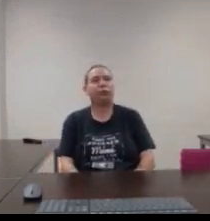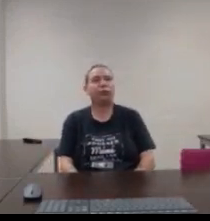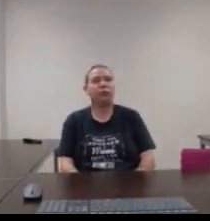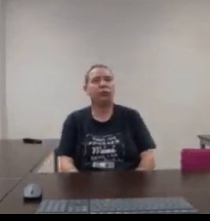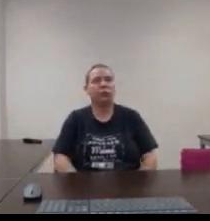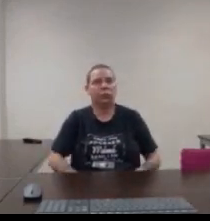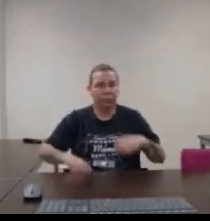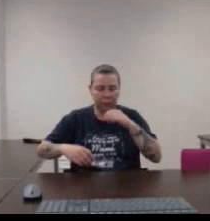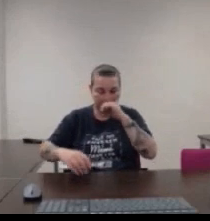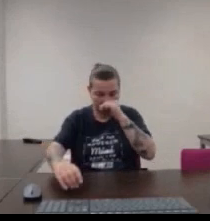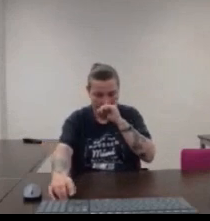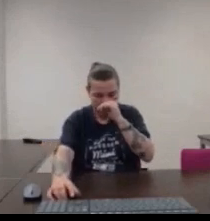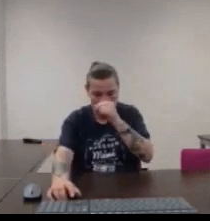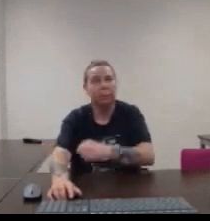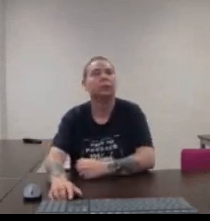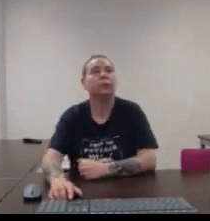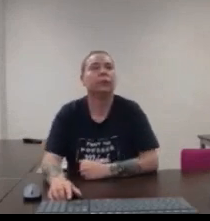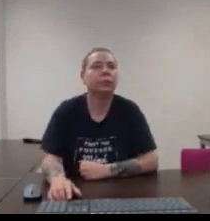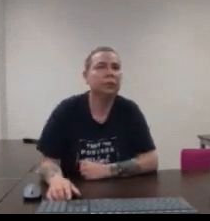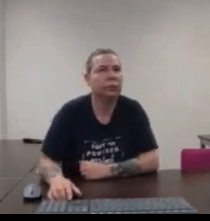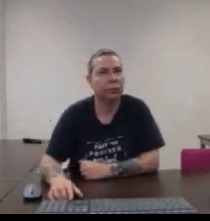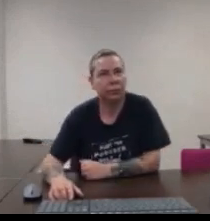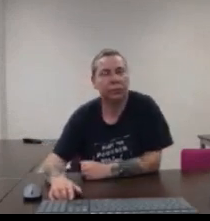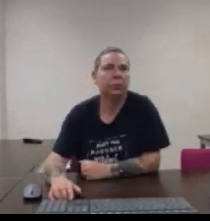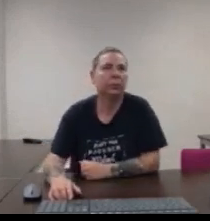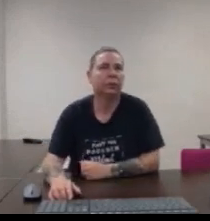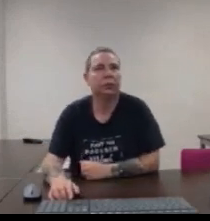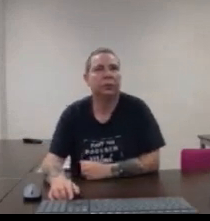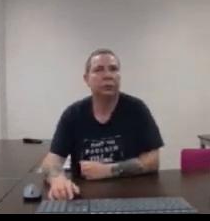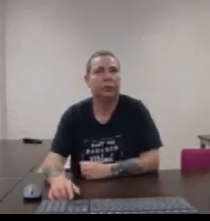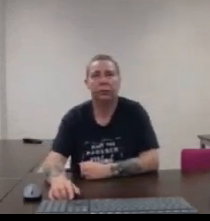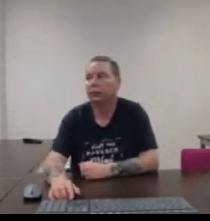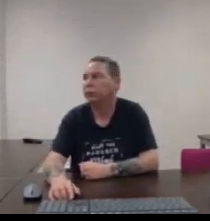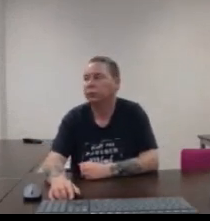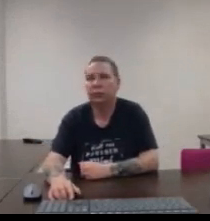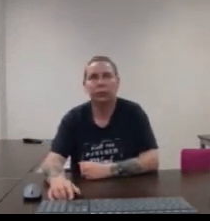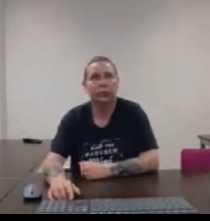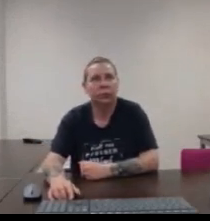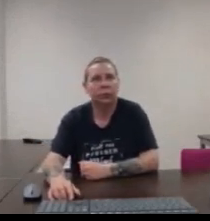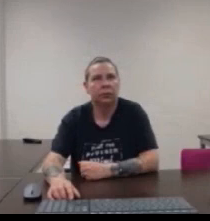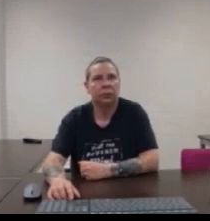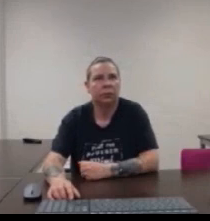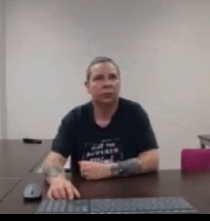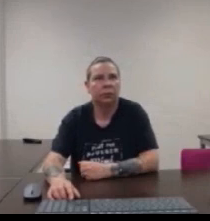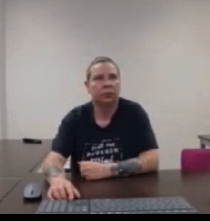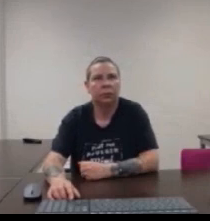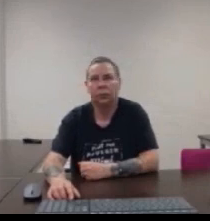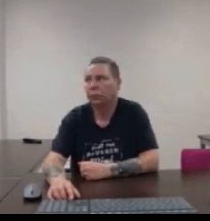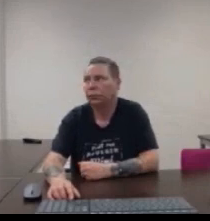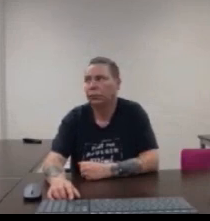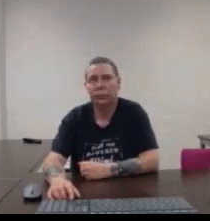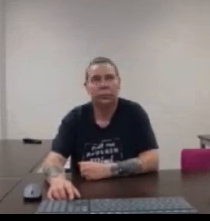guillemets, idéale. Ensuite, on parlera de tout ce qui est mobilier, puis de tout ce qui concerne le matériel informatique et les téléphones. Et ensuite, on parlera